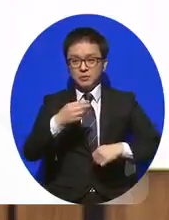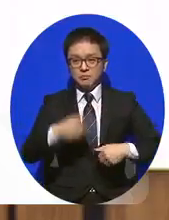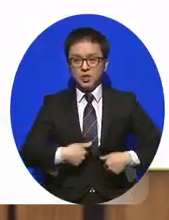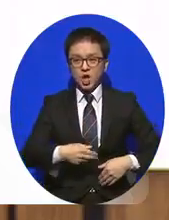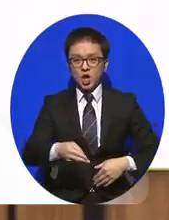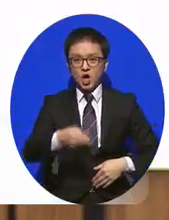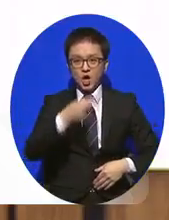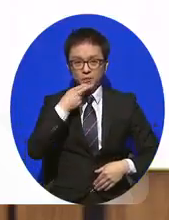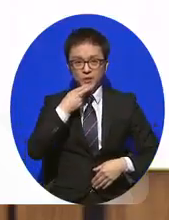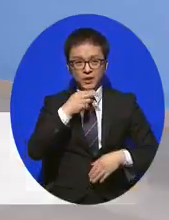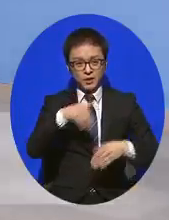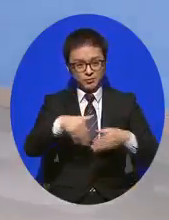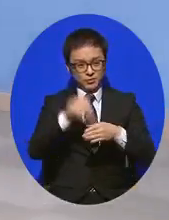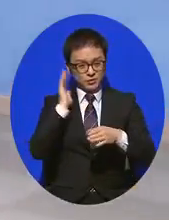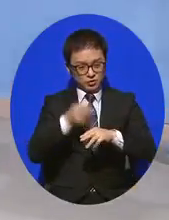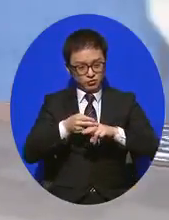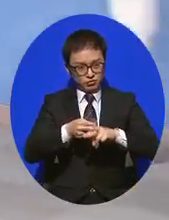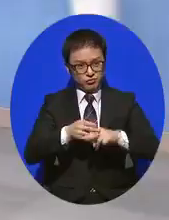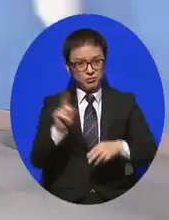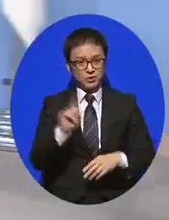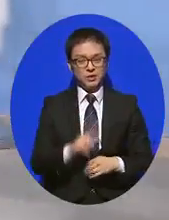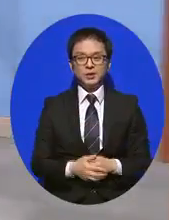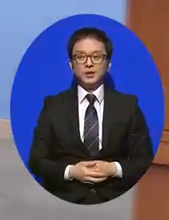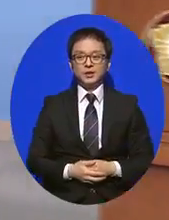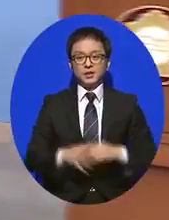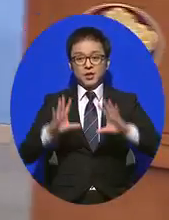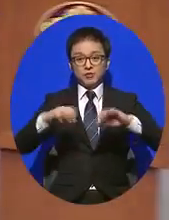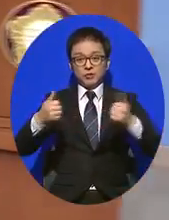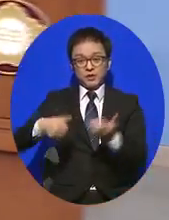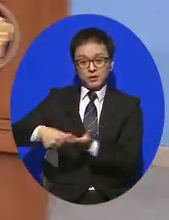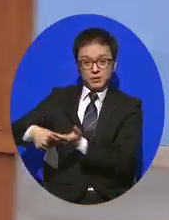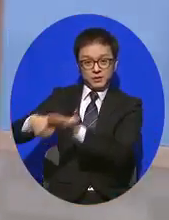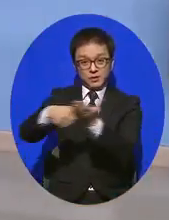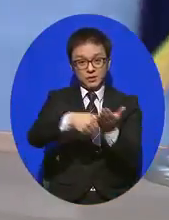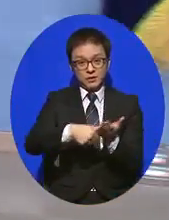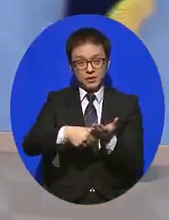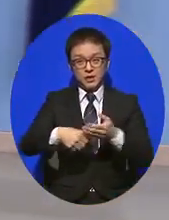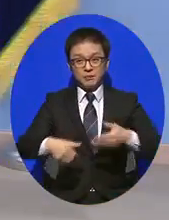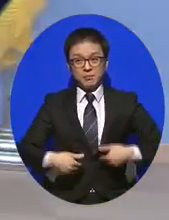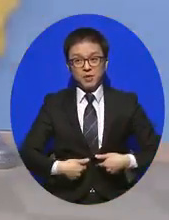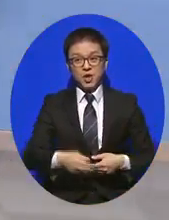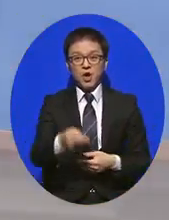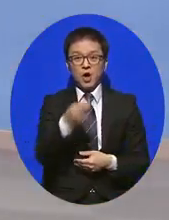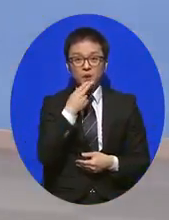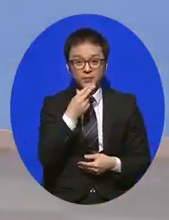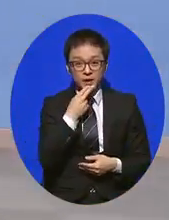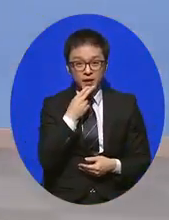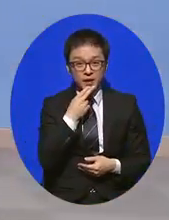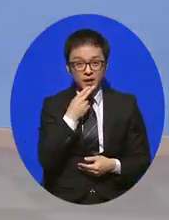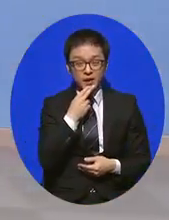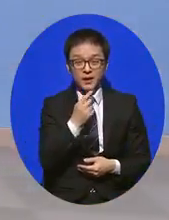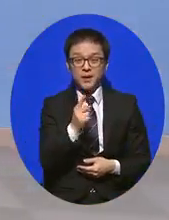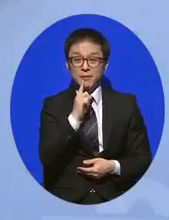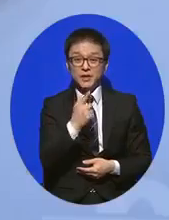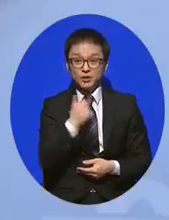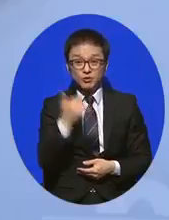하는 법제처입니까? 국회 동의가 불필요하다는 바른미래당도 순서가 틀렸다고